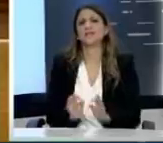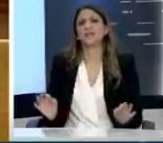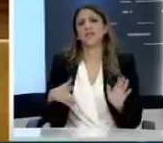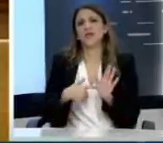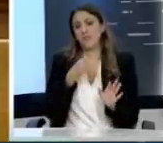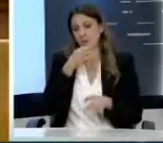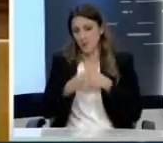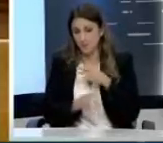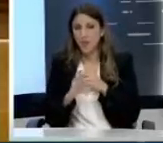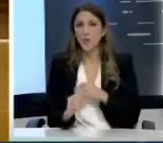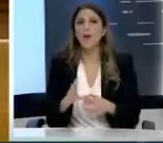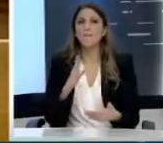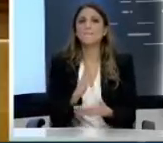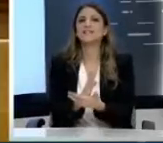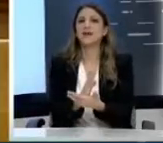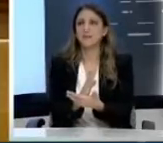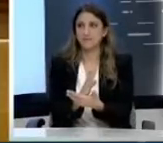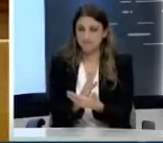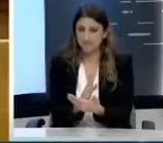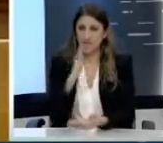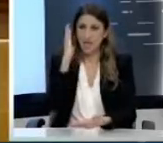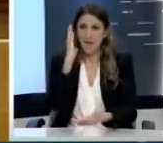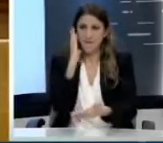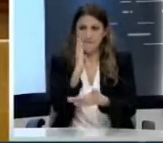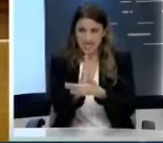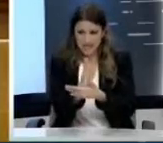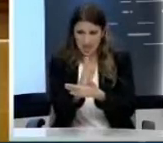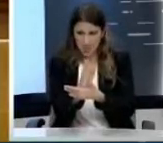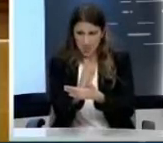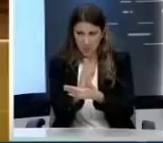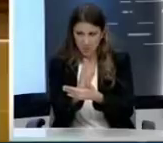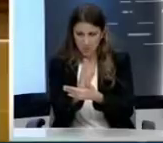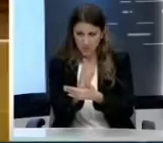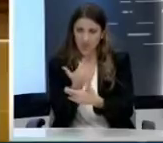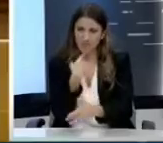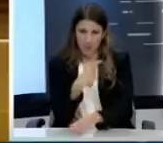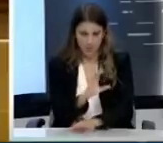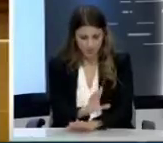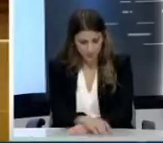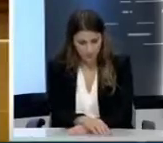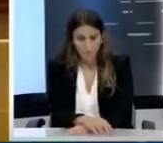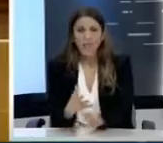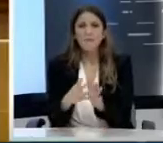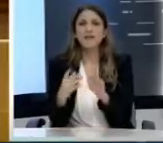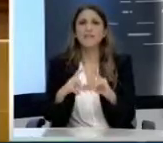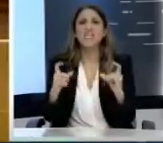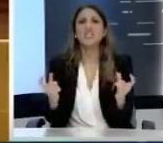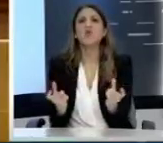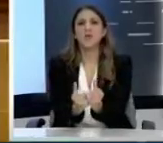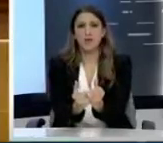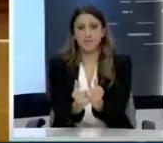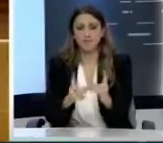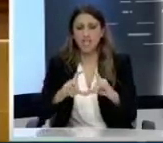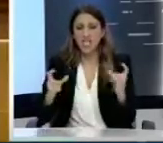για τα μεσαία στρώματα. Μεσαίο στρώμα παίρνω ένα από τα δύο που θα σας πω. Μια οικογένεια με